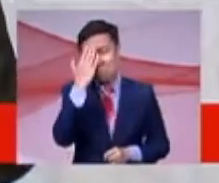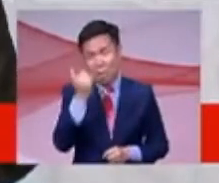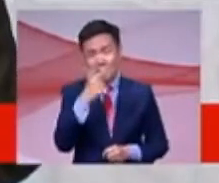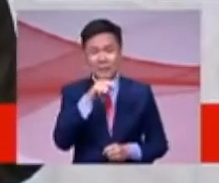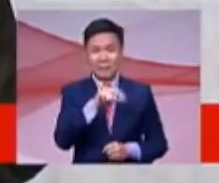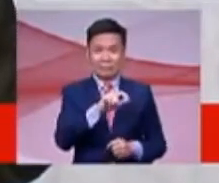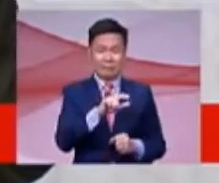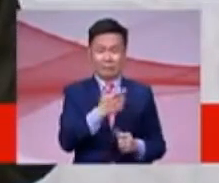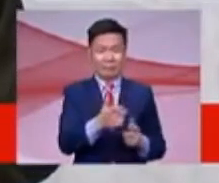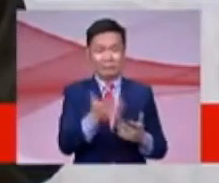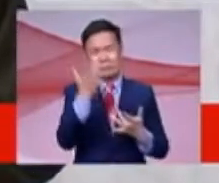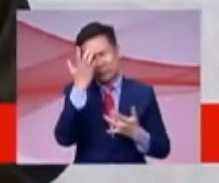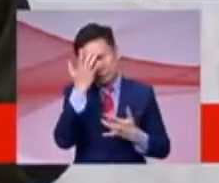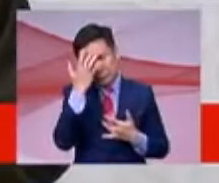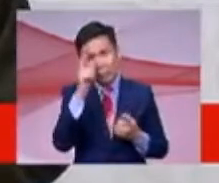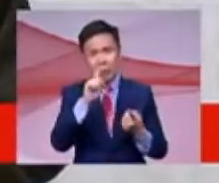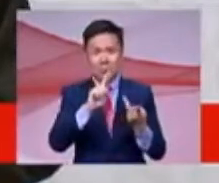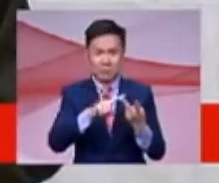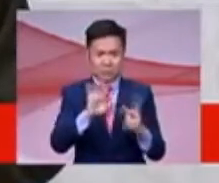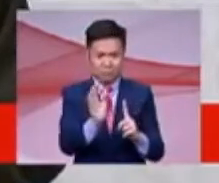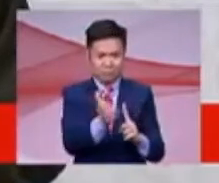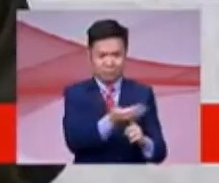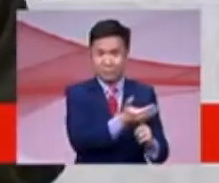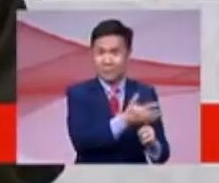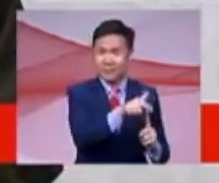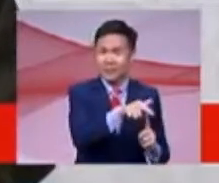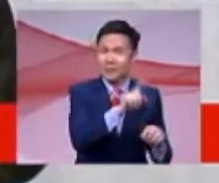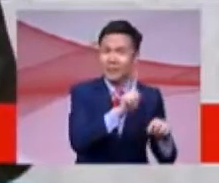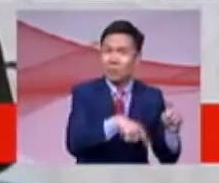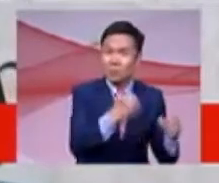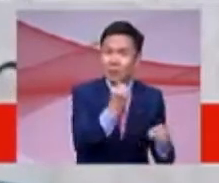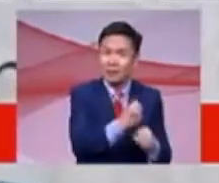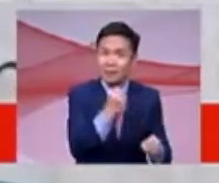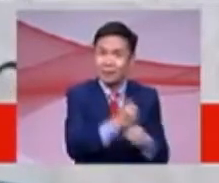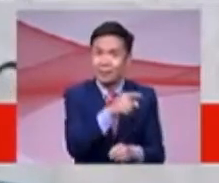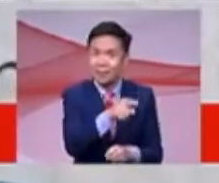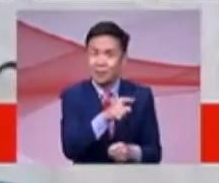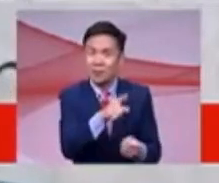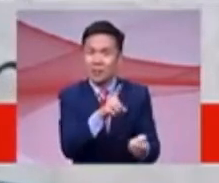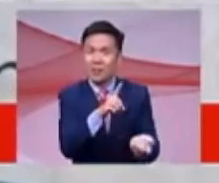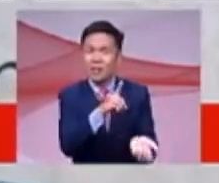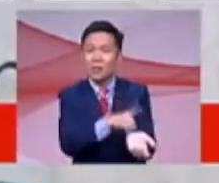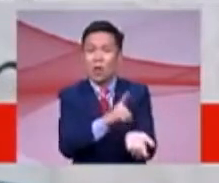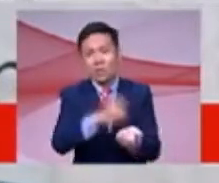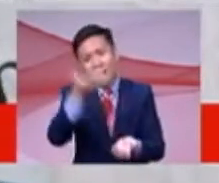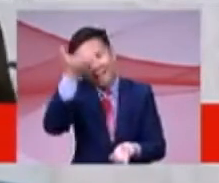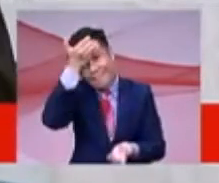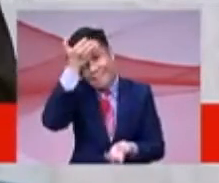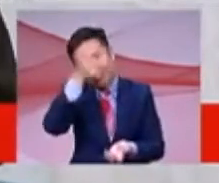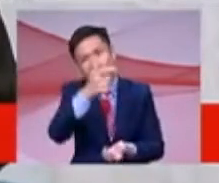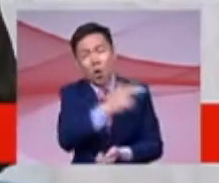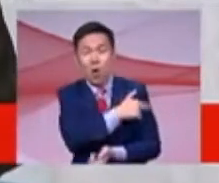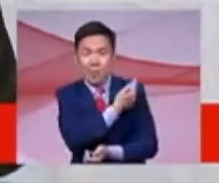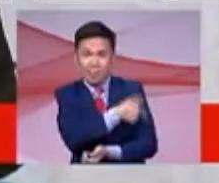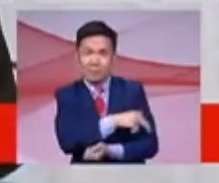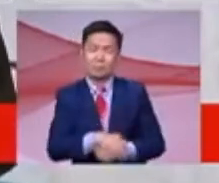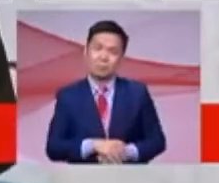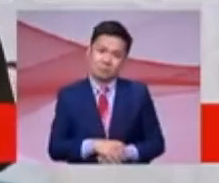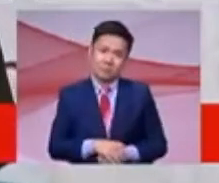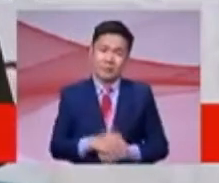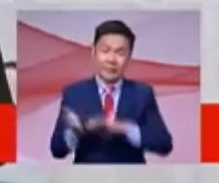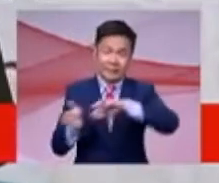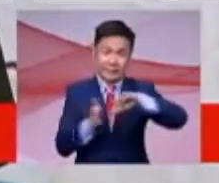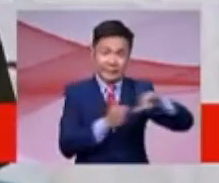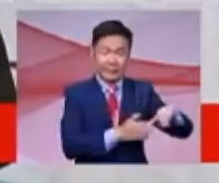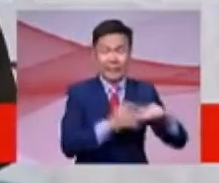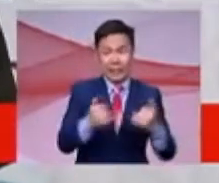dijangkiti ataupun dikuarantinkan sebagai kontak rapat. Next. Dan inilah surveillance yang kita